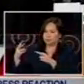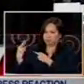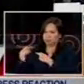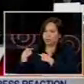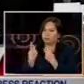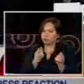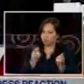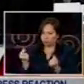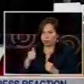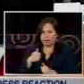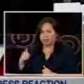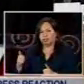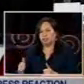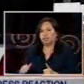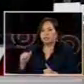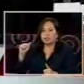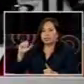Yan po palagi.